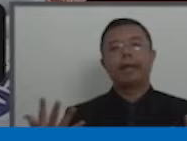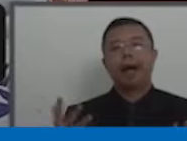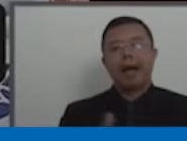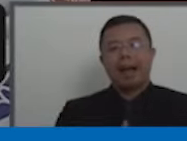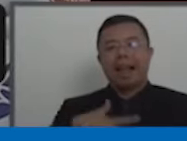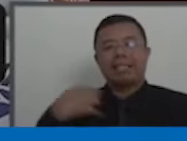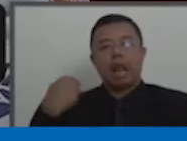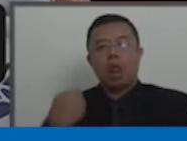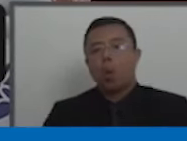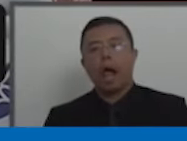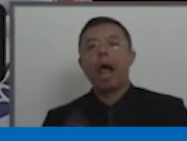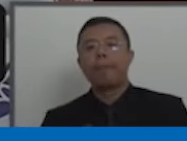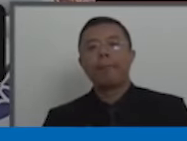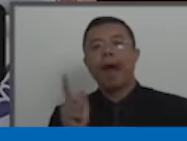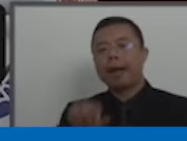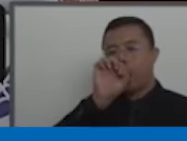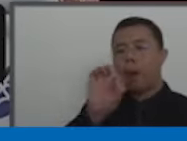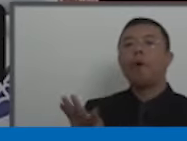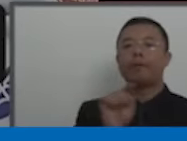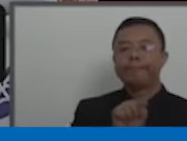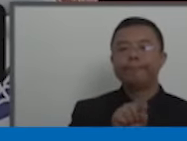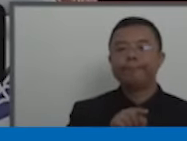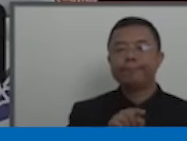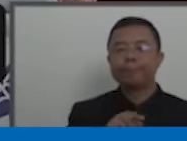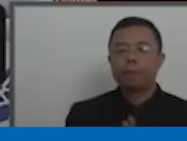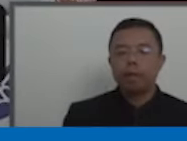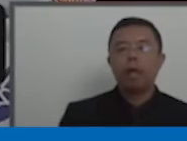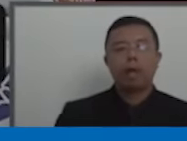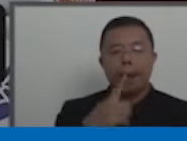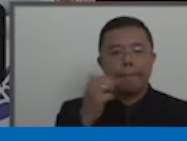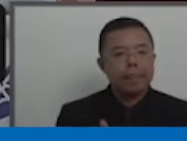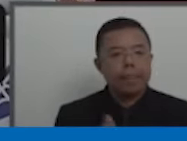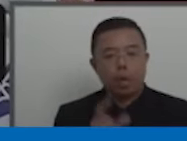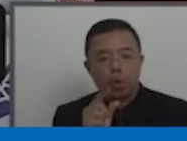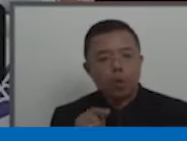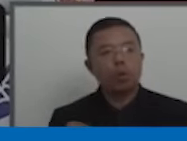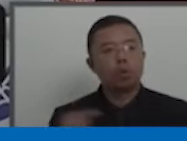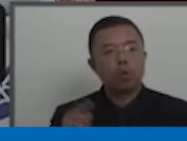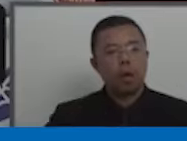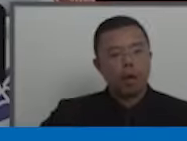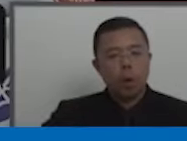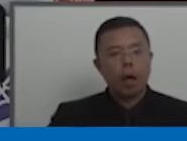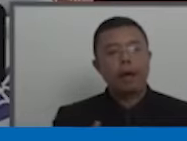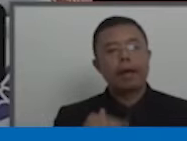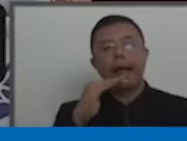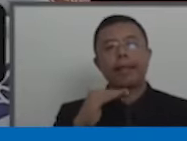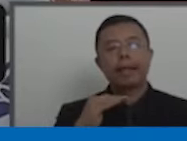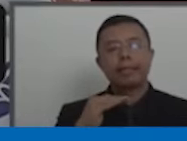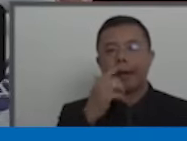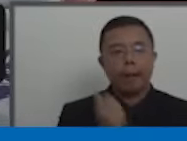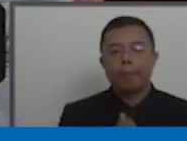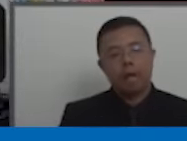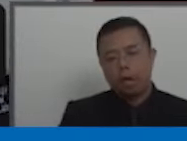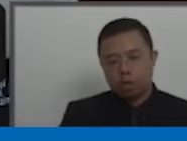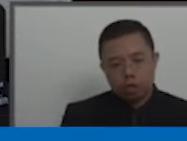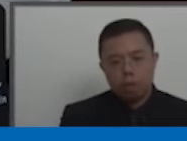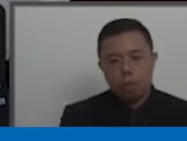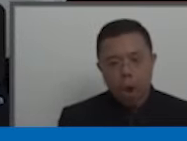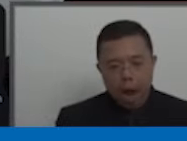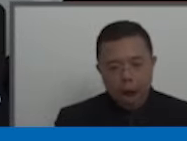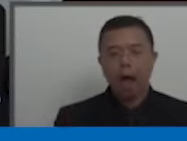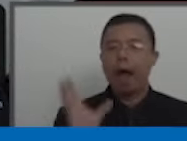terluka karena statement itu dan yang mengutamakan kepentingan keluarga menjadi di atas kepentingan segalanya hari